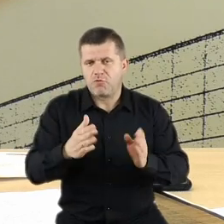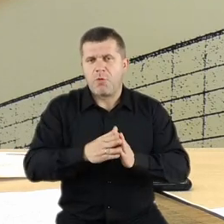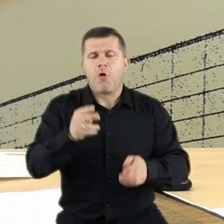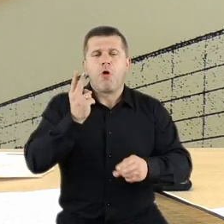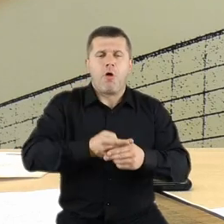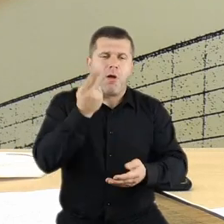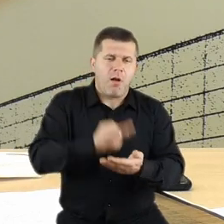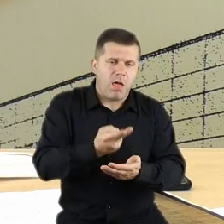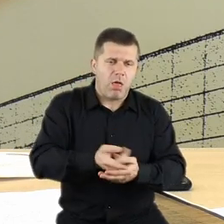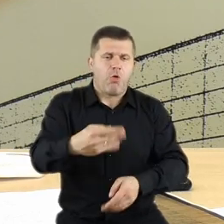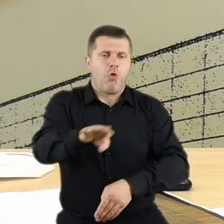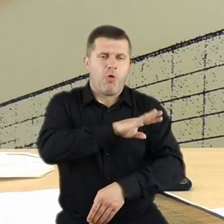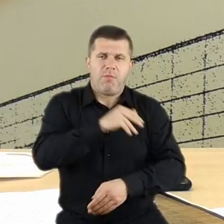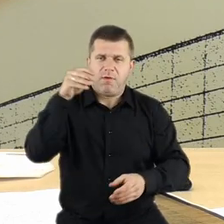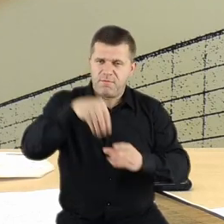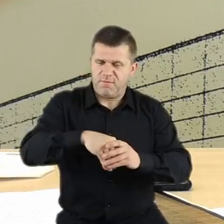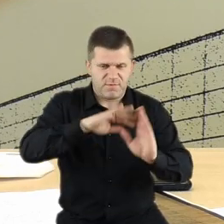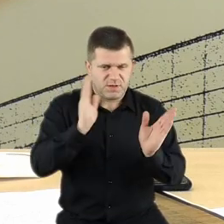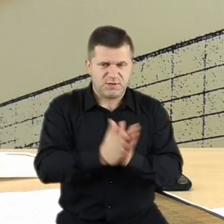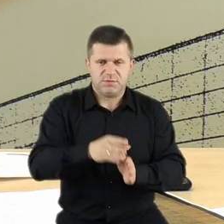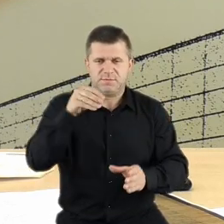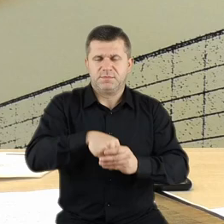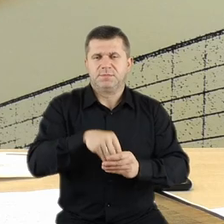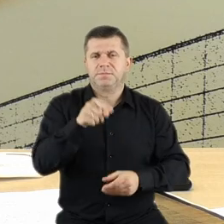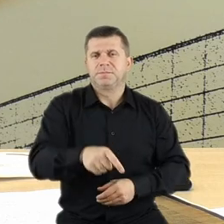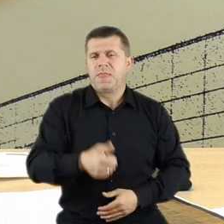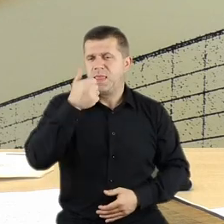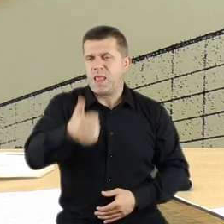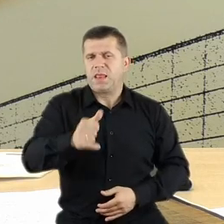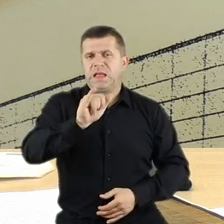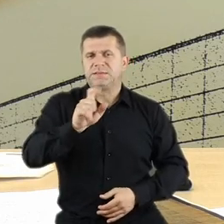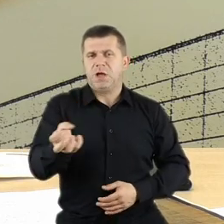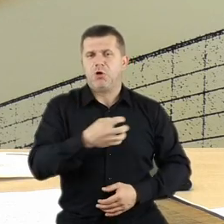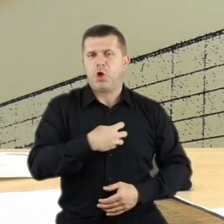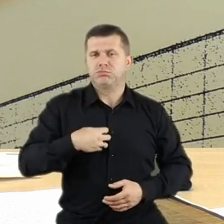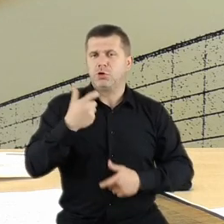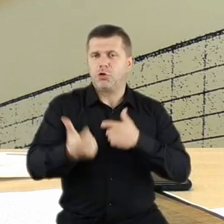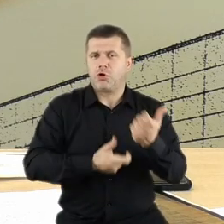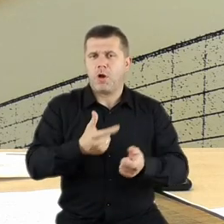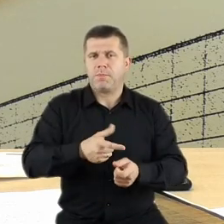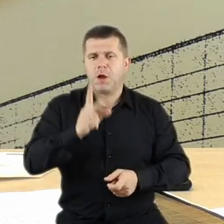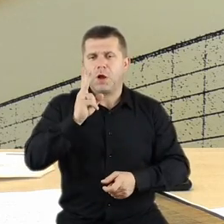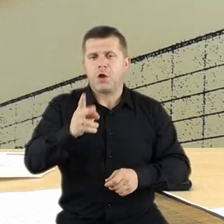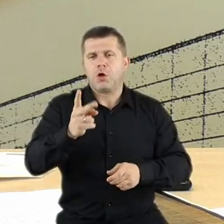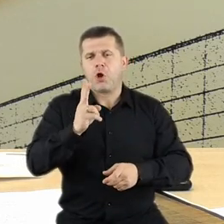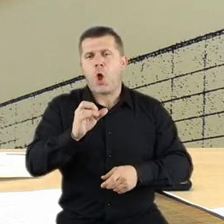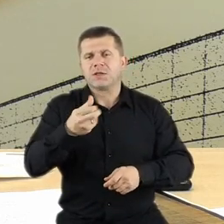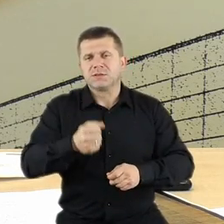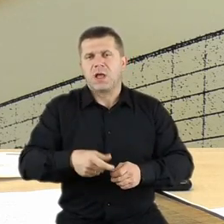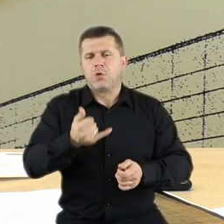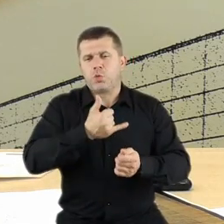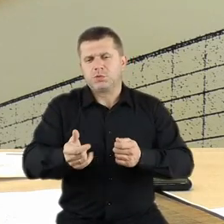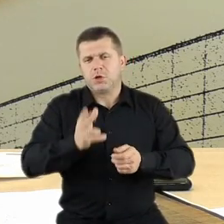umierali w ty jedyny izbie gospodynie robię w krosnach przędły kądziel na